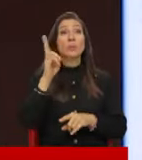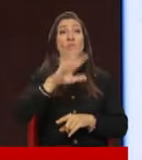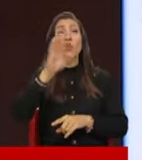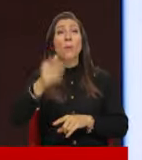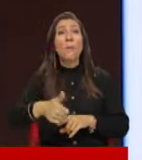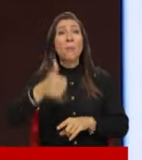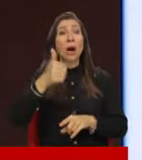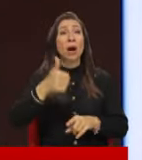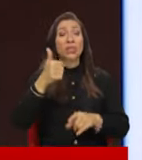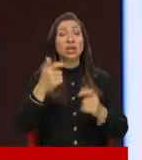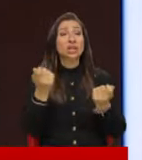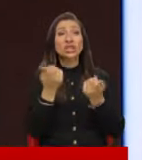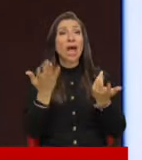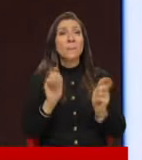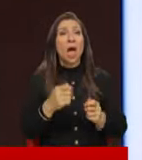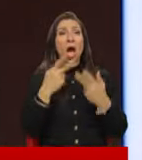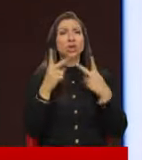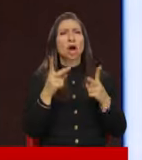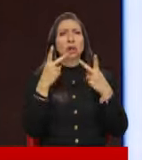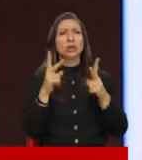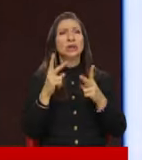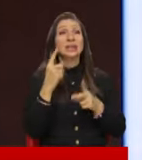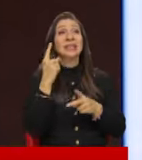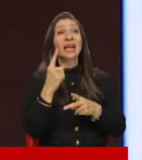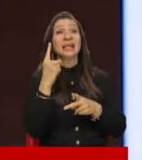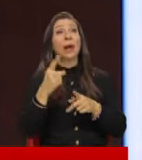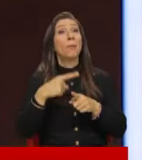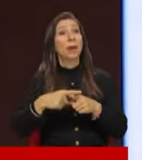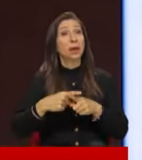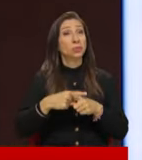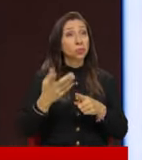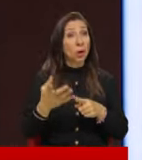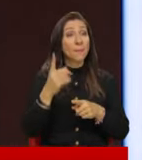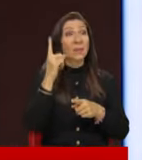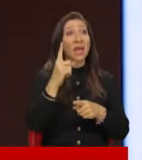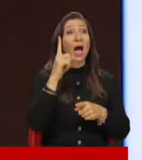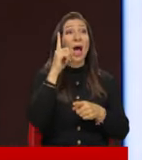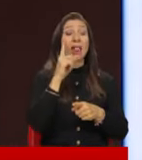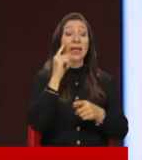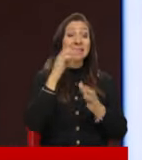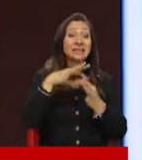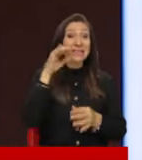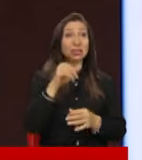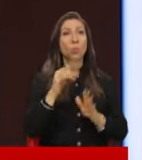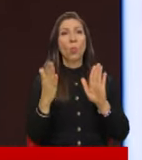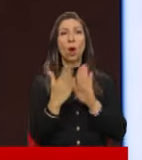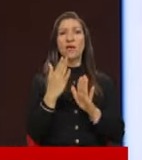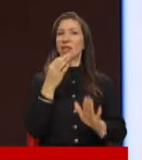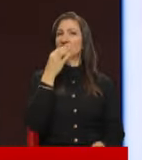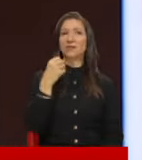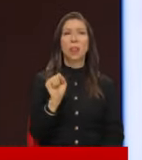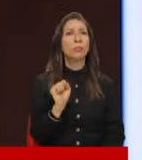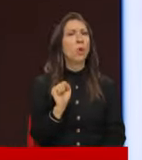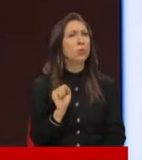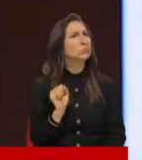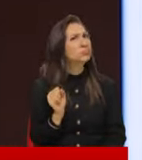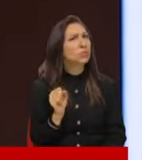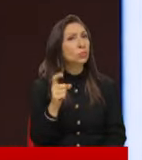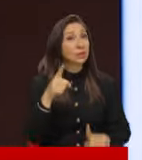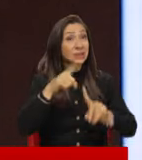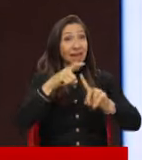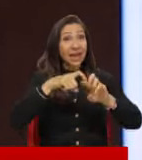bakanlarının icraatları tek tek paylaşılıyor Bir tek Allah kulu için muhalefete yer verilmiyor Oysa bu